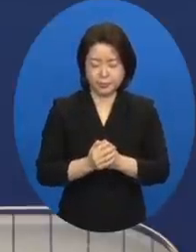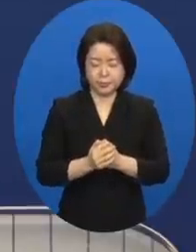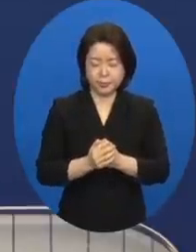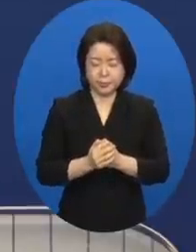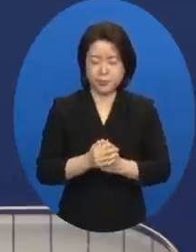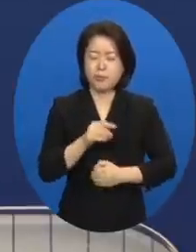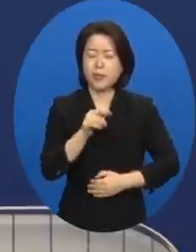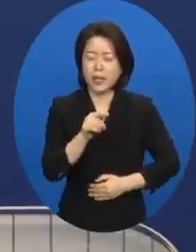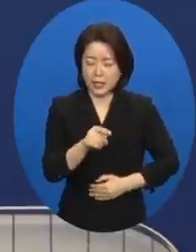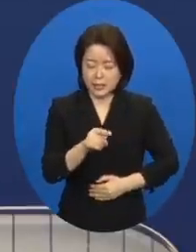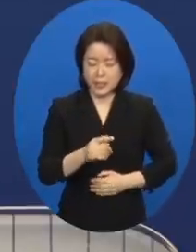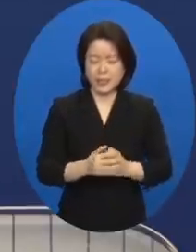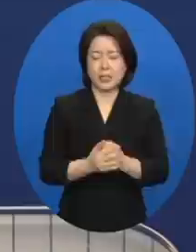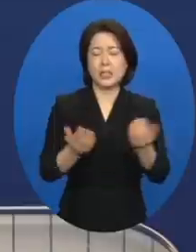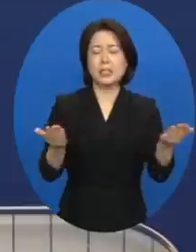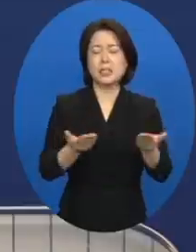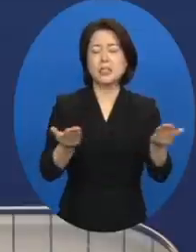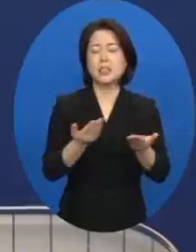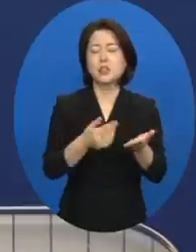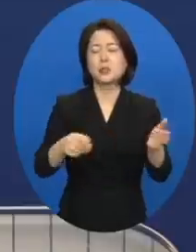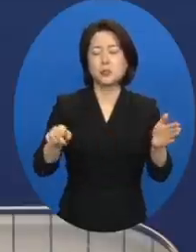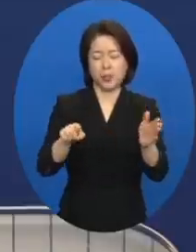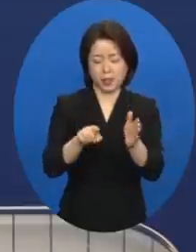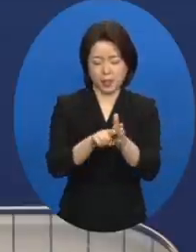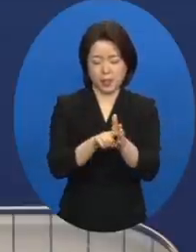이 일을 위하여서